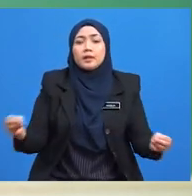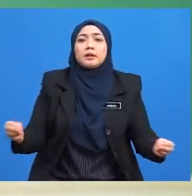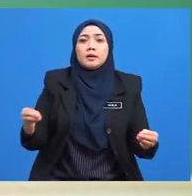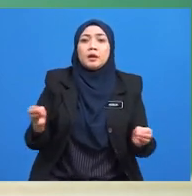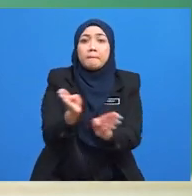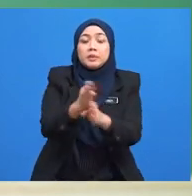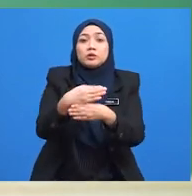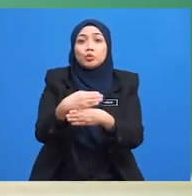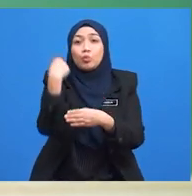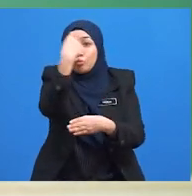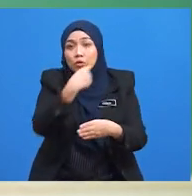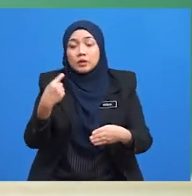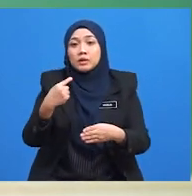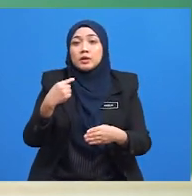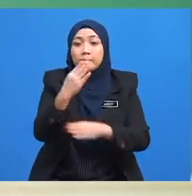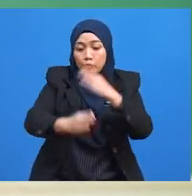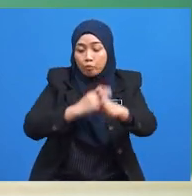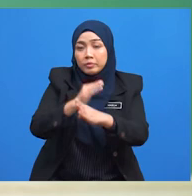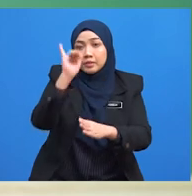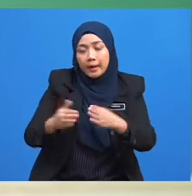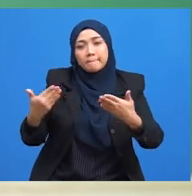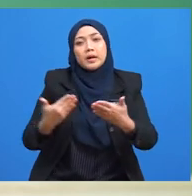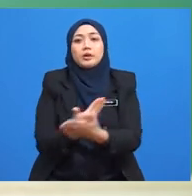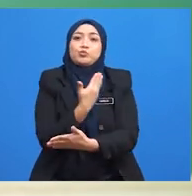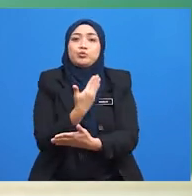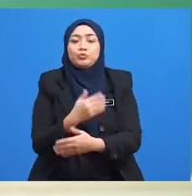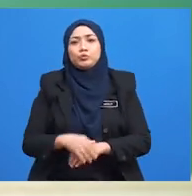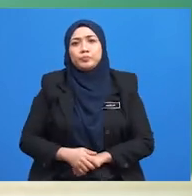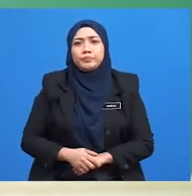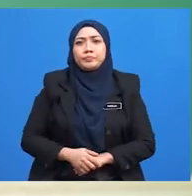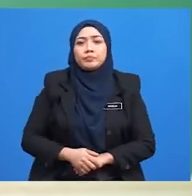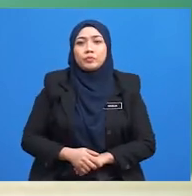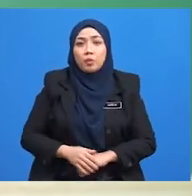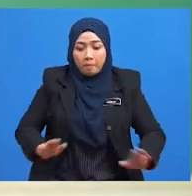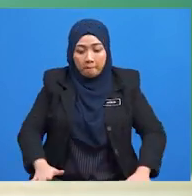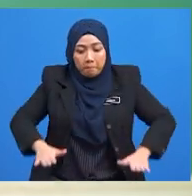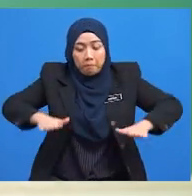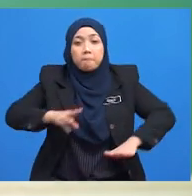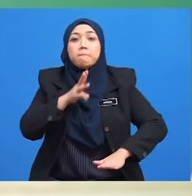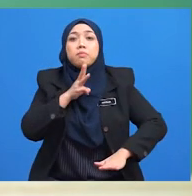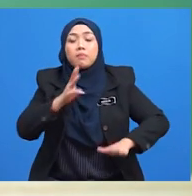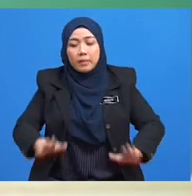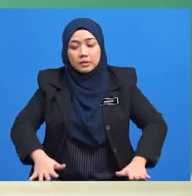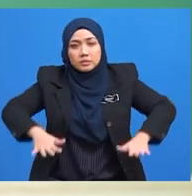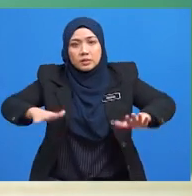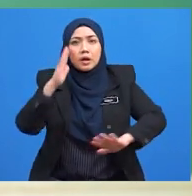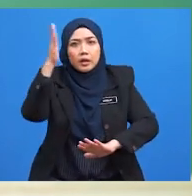bentuk muka bumi yang baru. Selain itu, kejadian banjir pula akan memberikan kesan atau gangguan